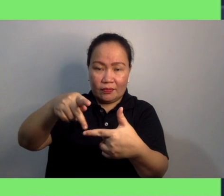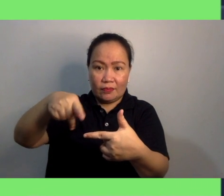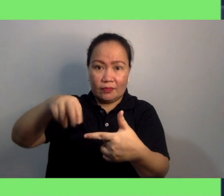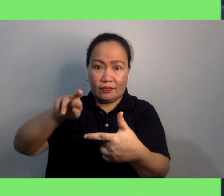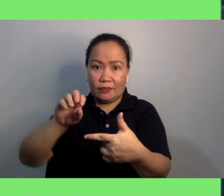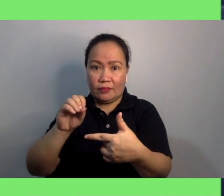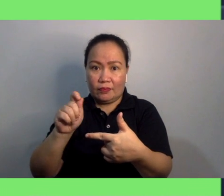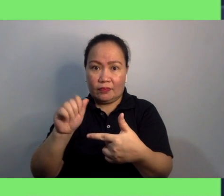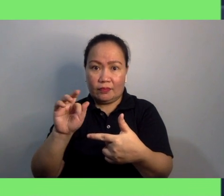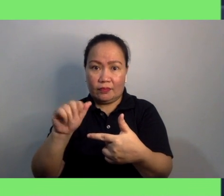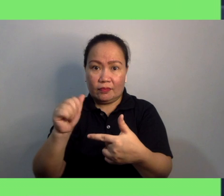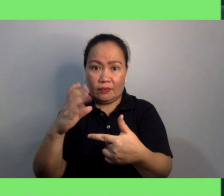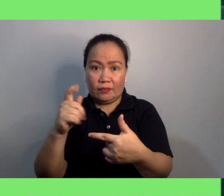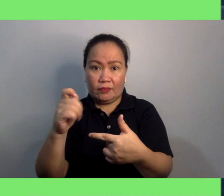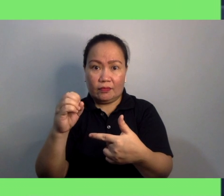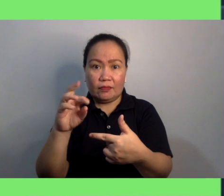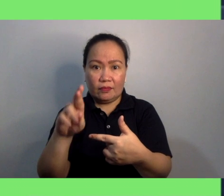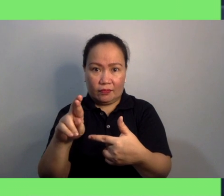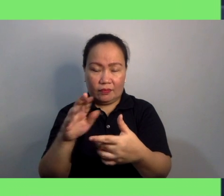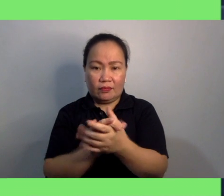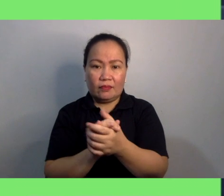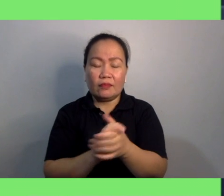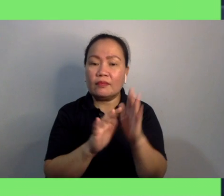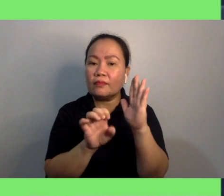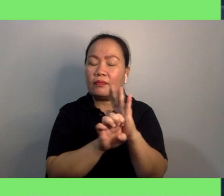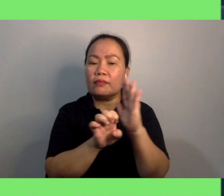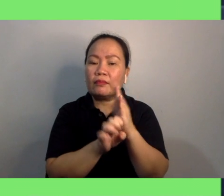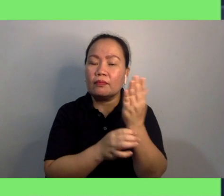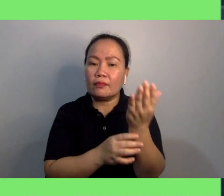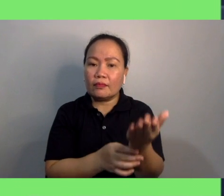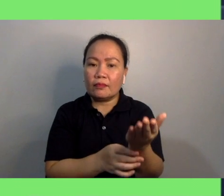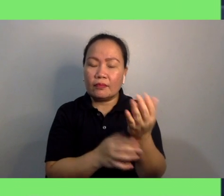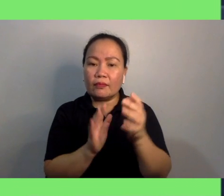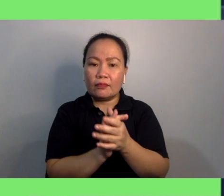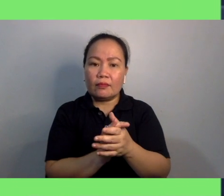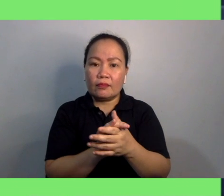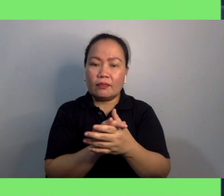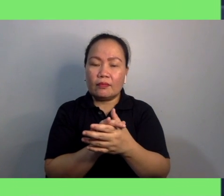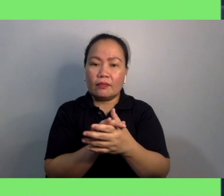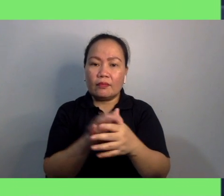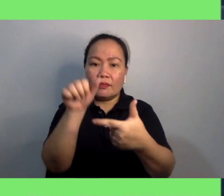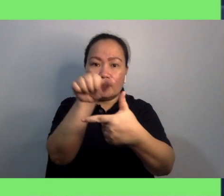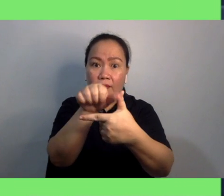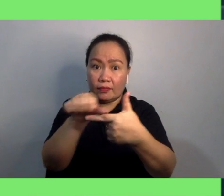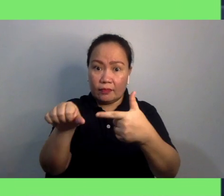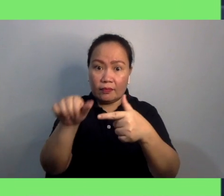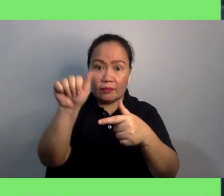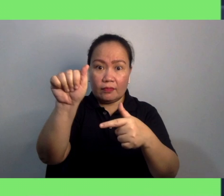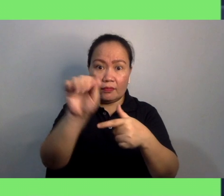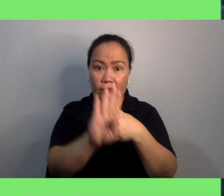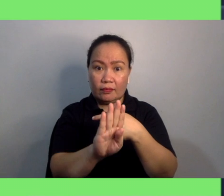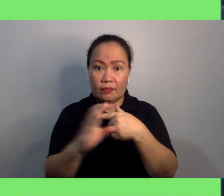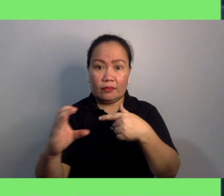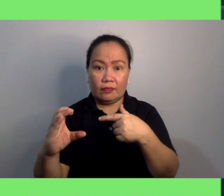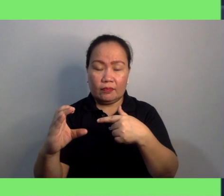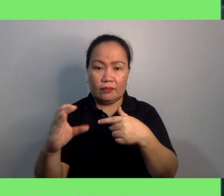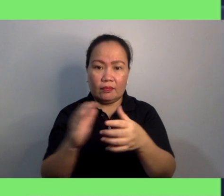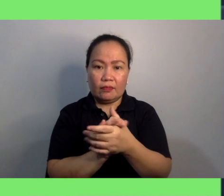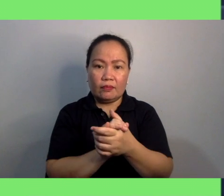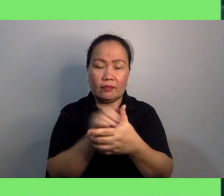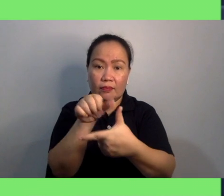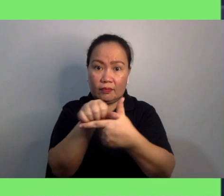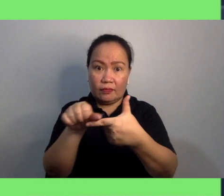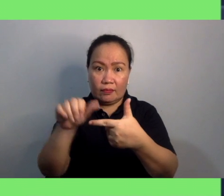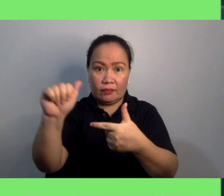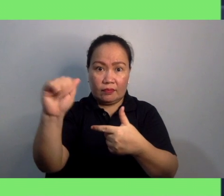that. Okay, so let's say for example, I have here angle ABC. So this is angle ABC.